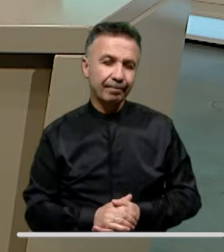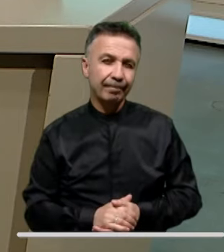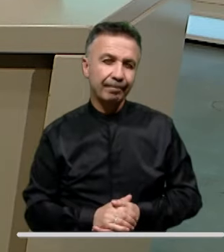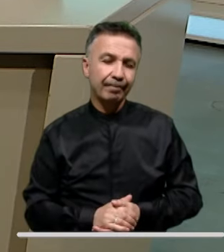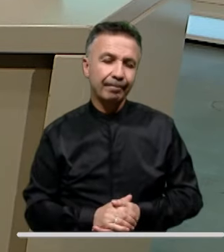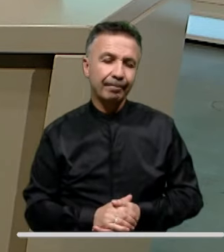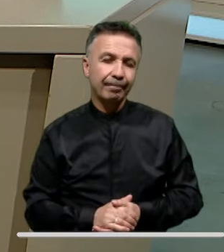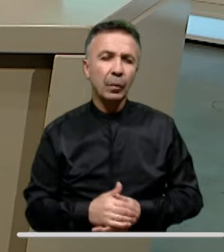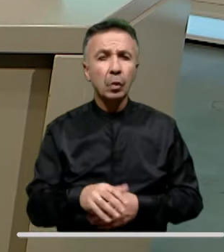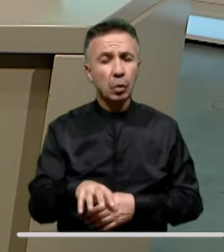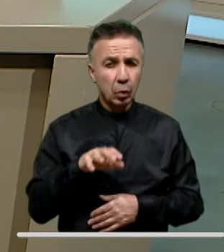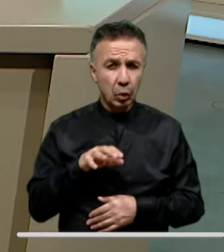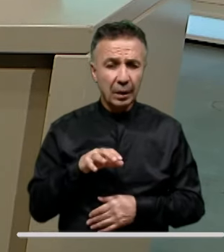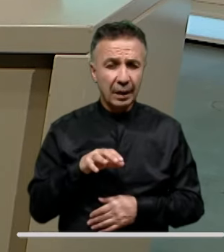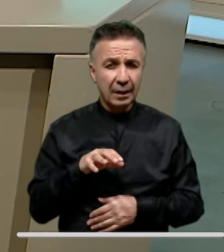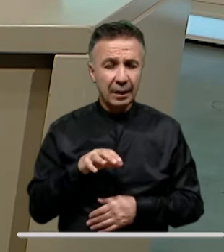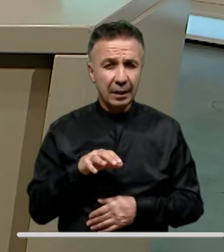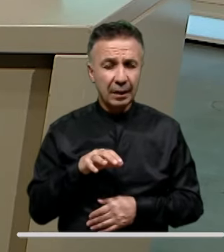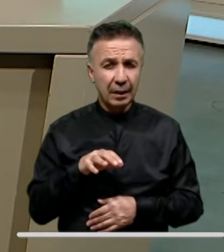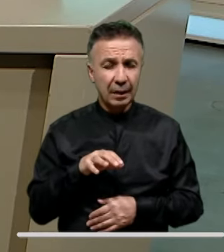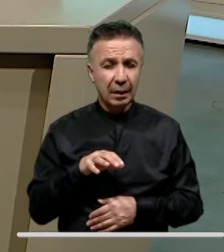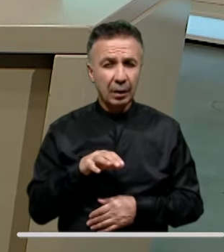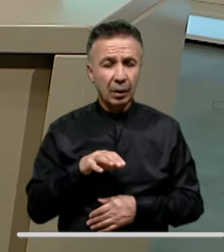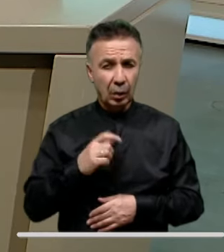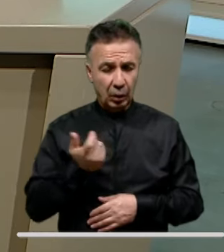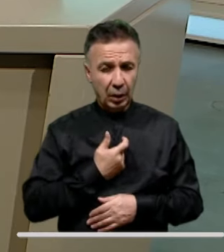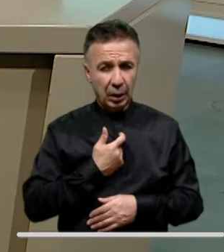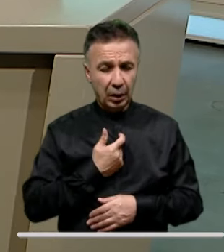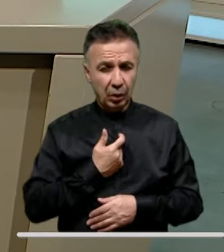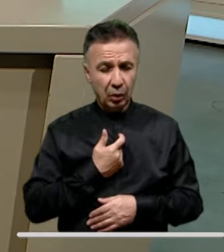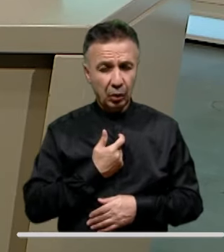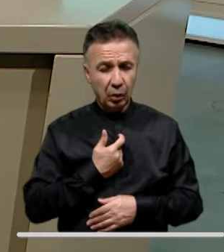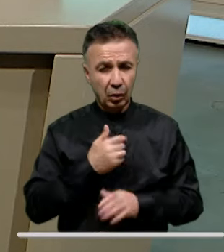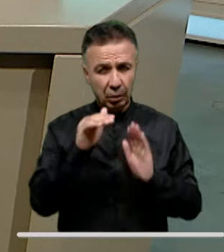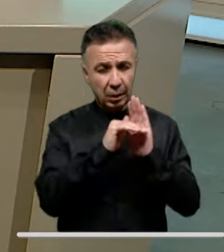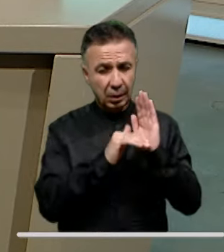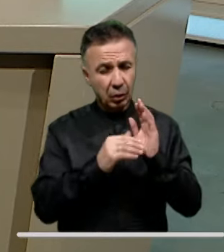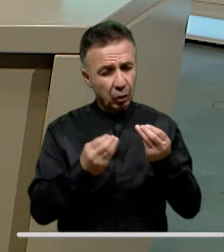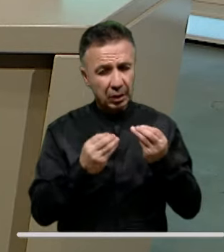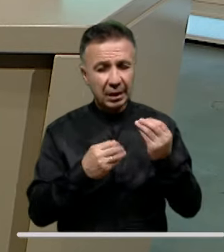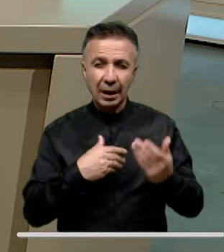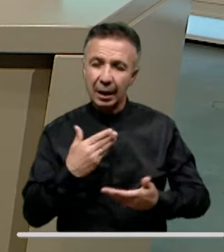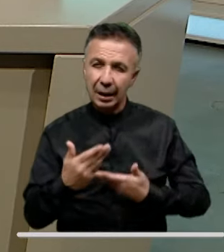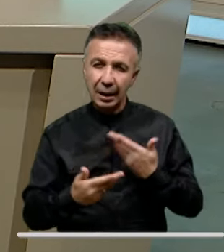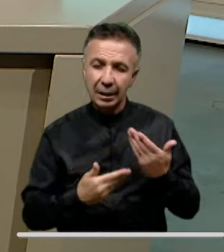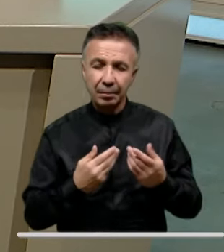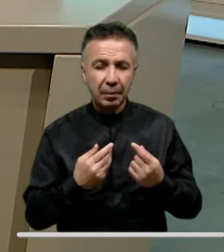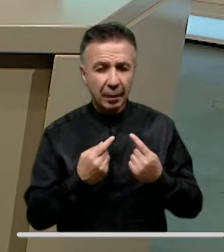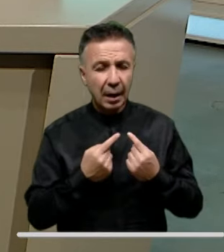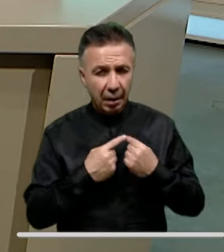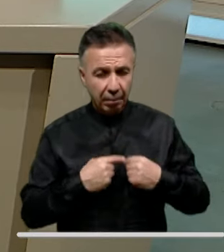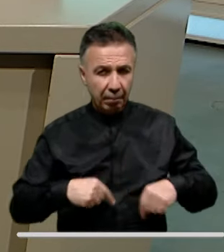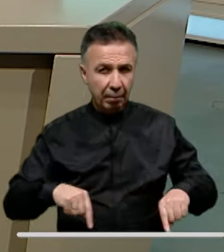bilinçlendirilmesi, sünnetin hükmünün ne olduğu konusunda güzel bir izahatı olursa hem bizler hem de